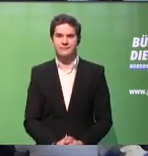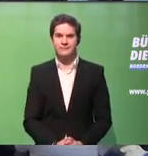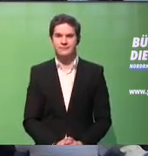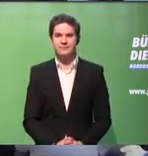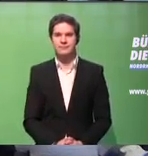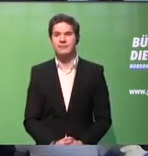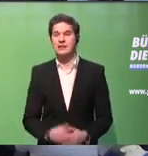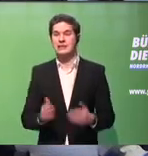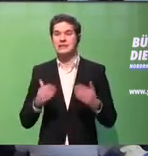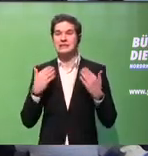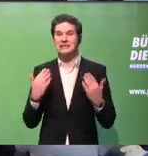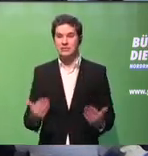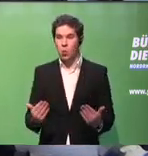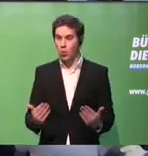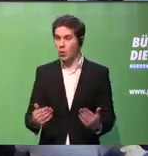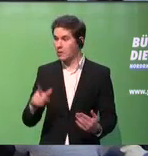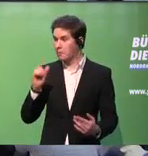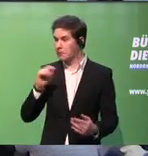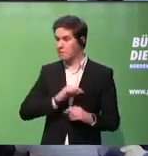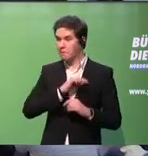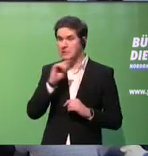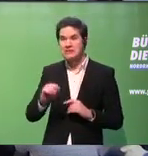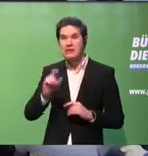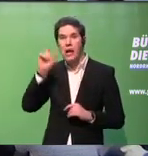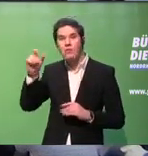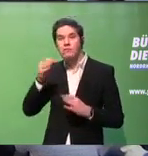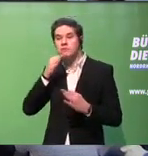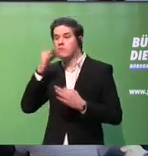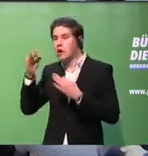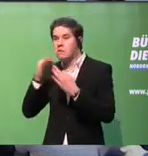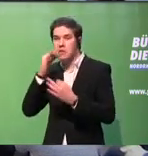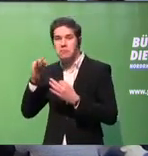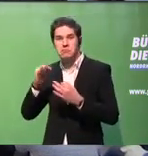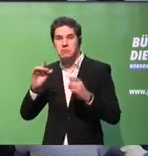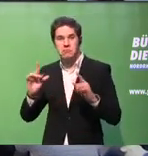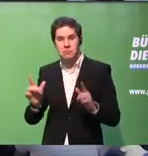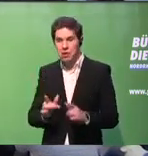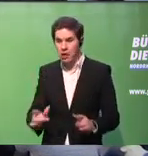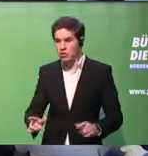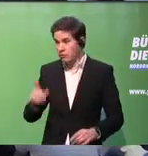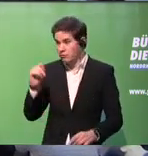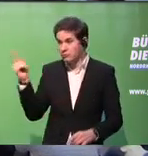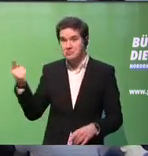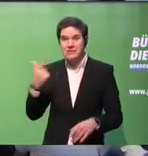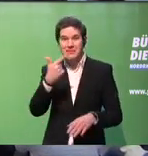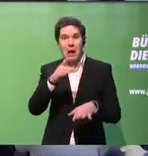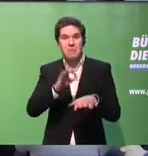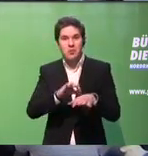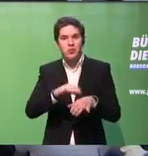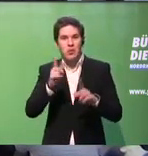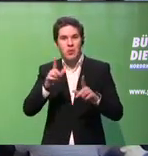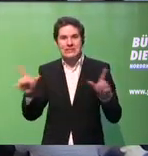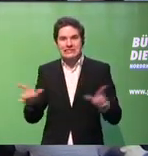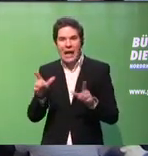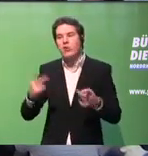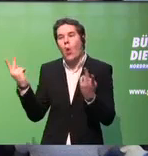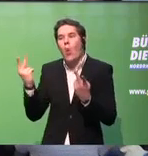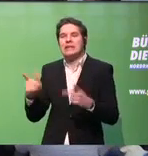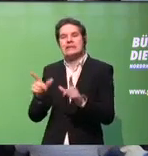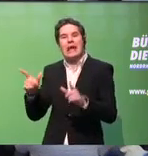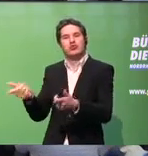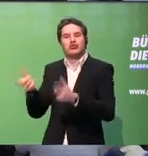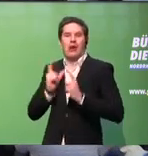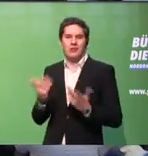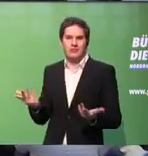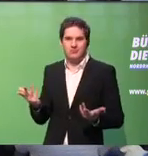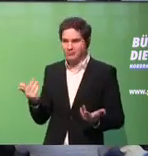So, Fragen an dich gibt es nicht, sodass du theoretisch noch 2 Minuten Zeit hättest, die aber auch gerne der Versammlung schenken kannst.